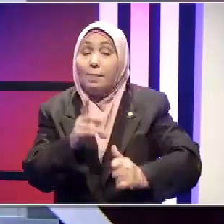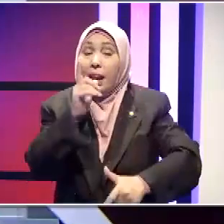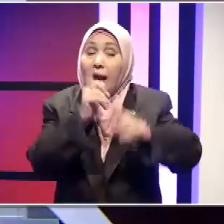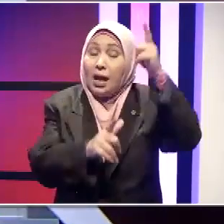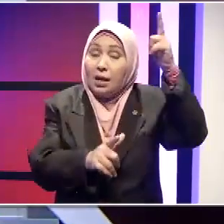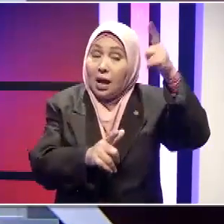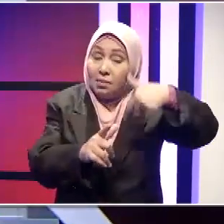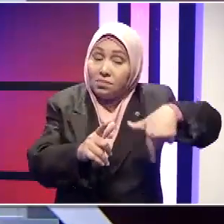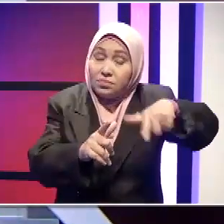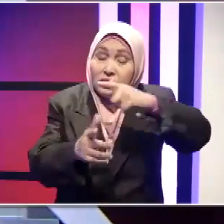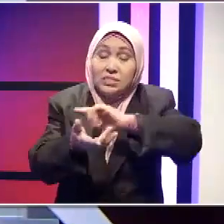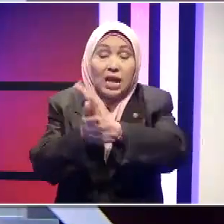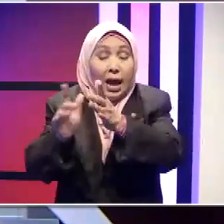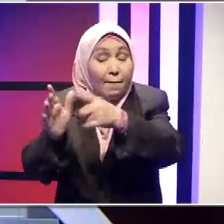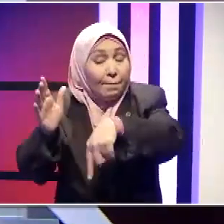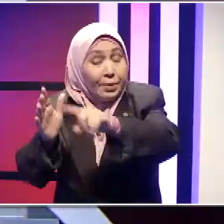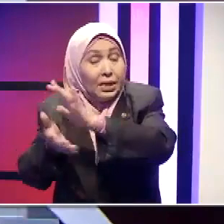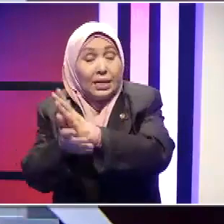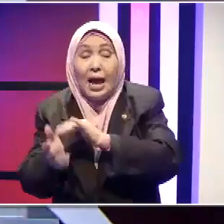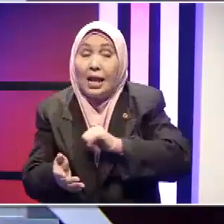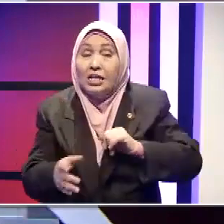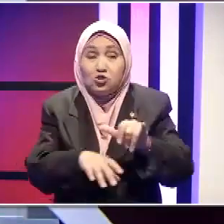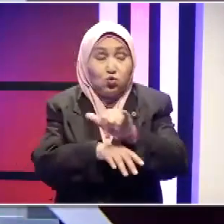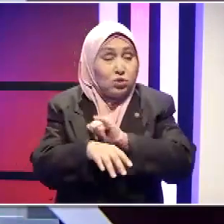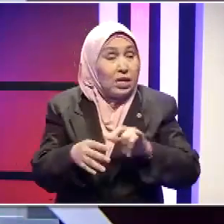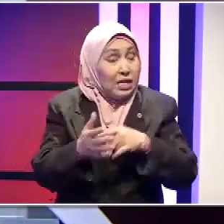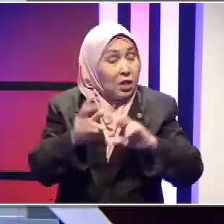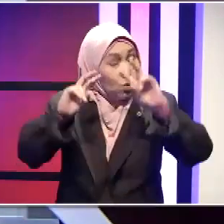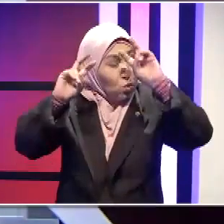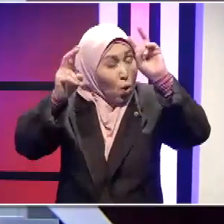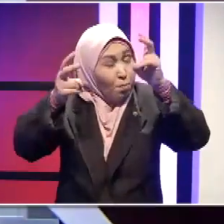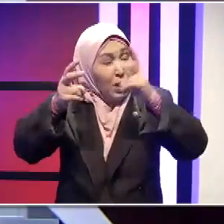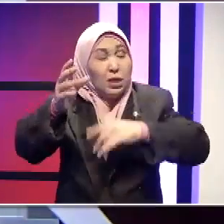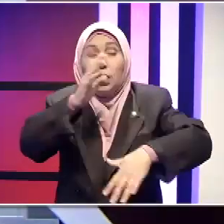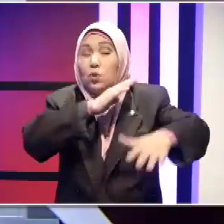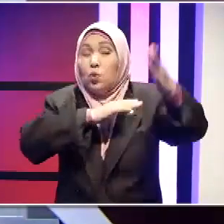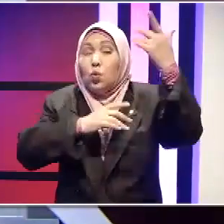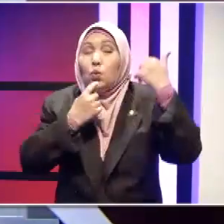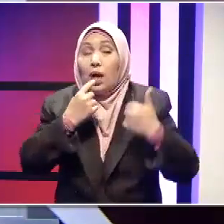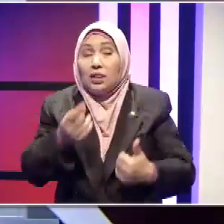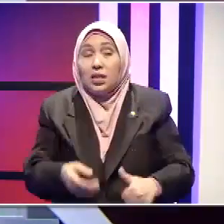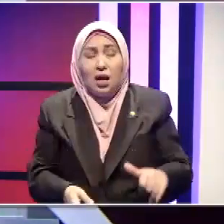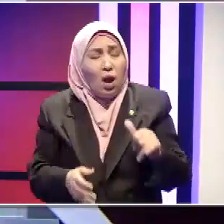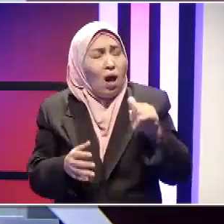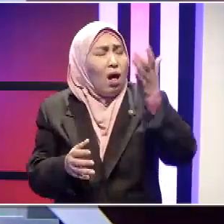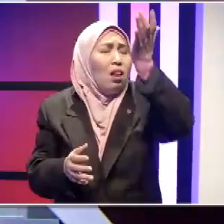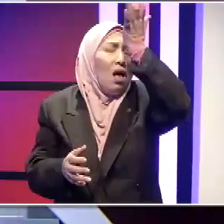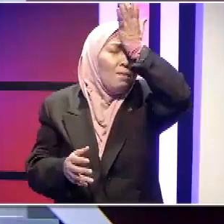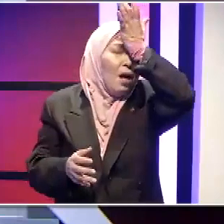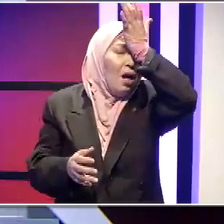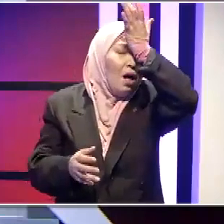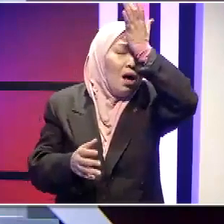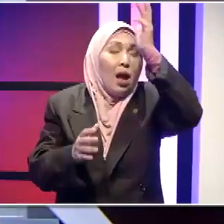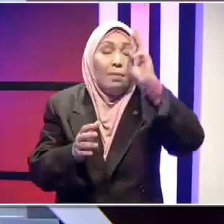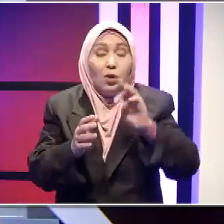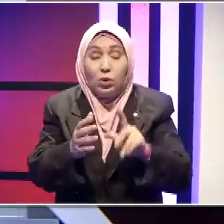mereka menjadi Ahli Surga it banget ya ini topiknya dulu atau Apa nama udah tinggal Quran Time